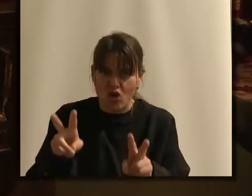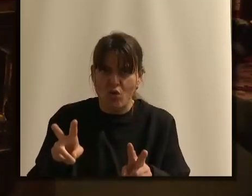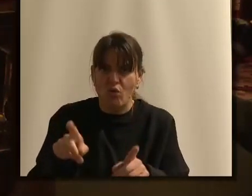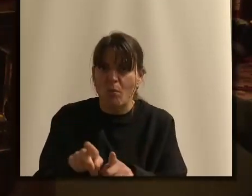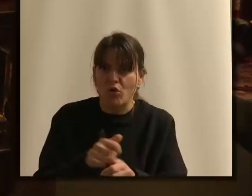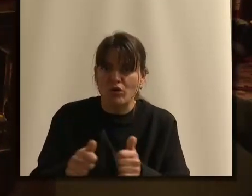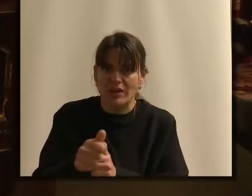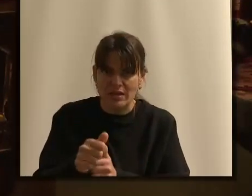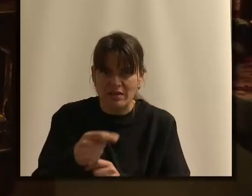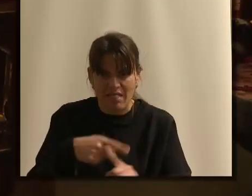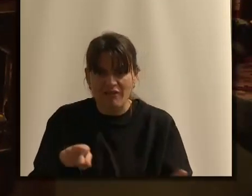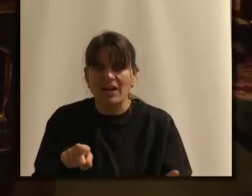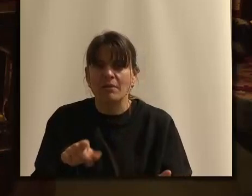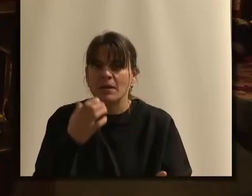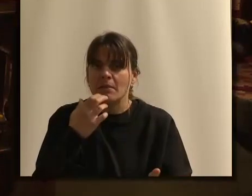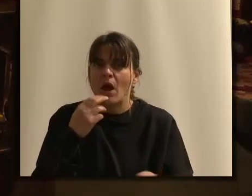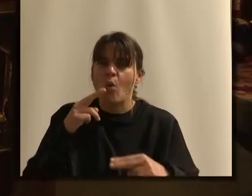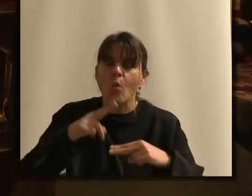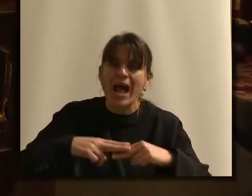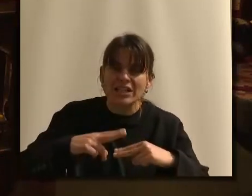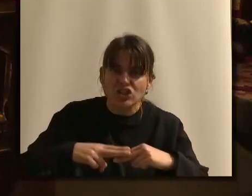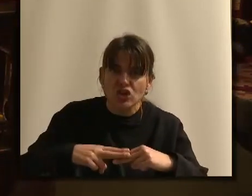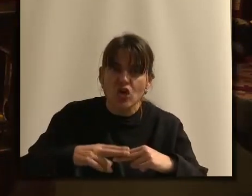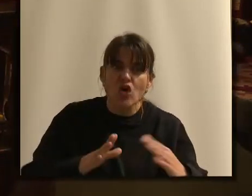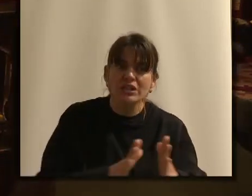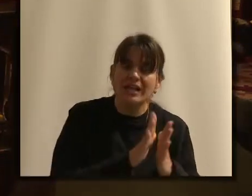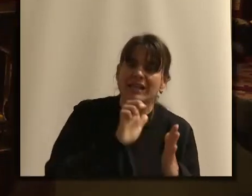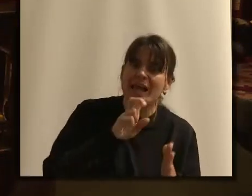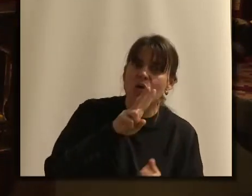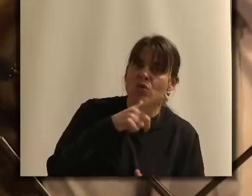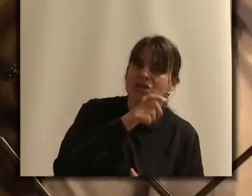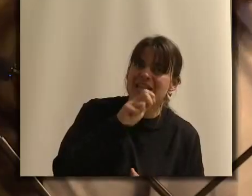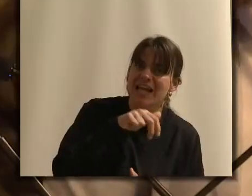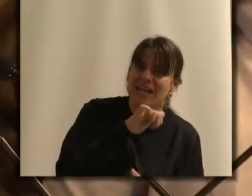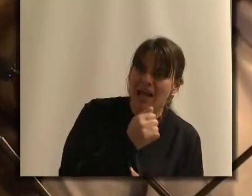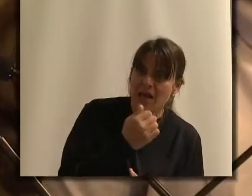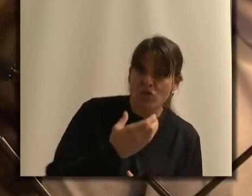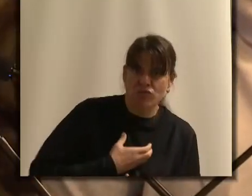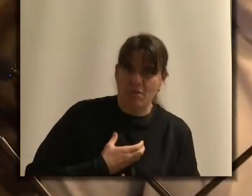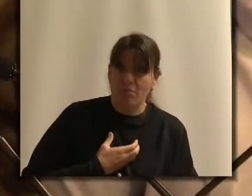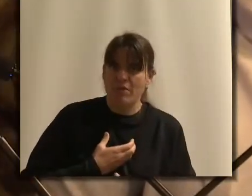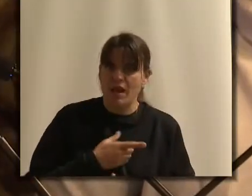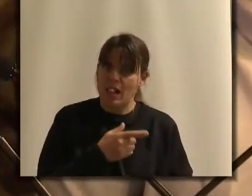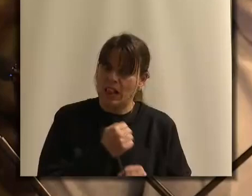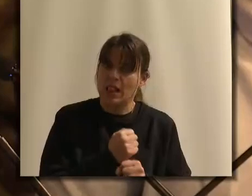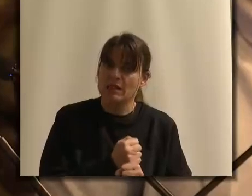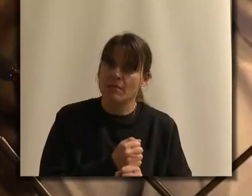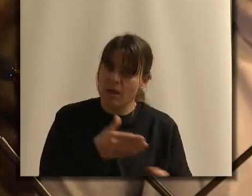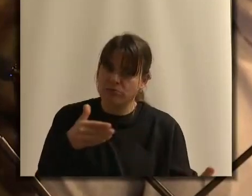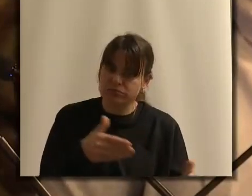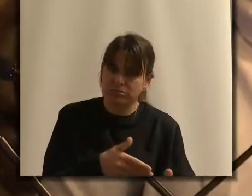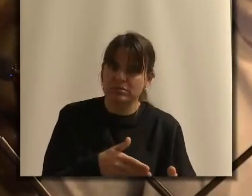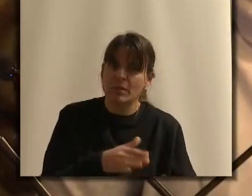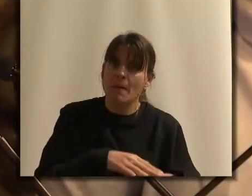necessari. Recordem que hi ha la connexió amb Sant Eugeni de Berga, que ens consta que l'Ajuntament hi està treballant, de Sant Eugeni, doncs també per